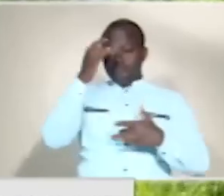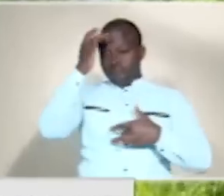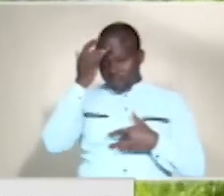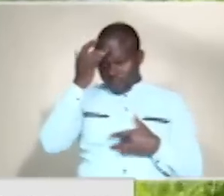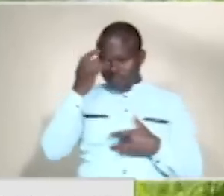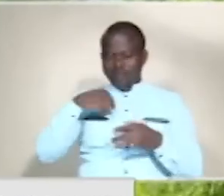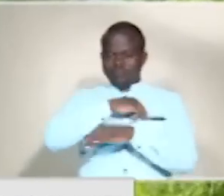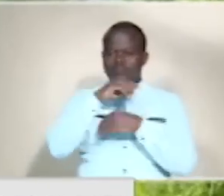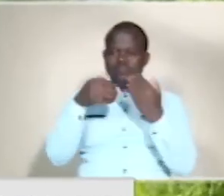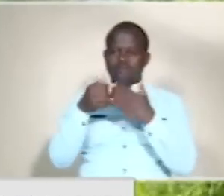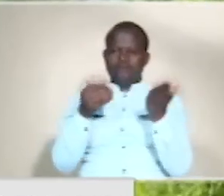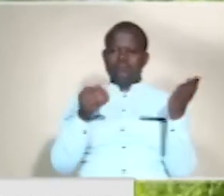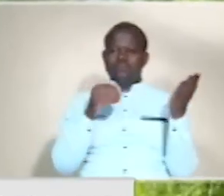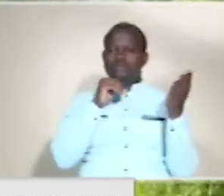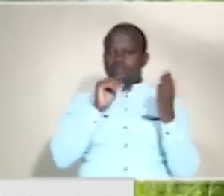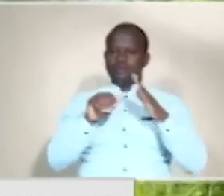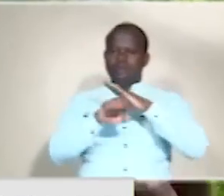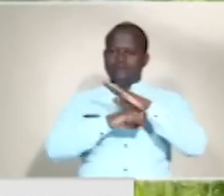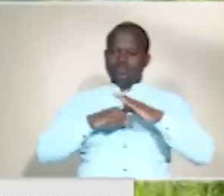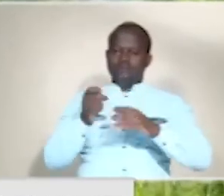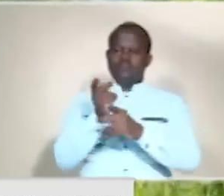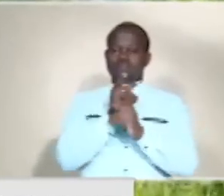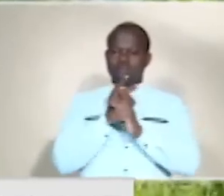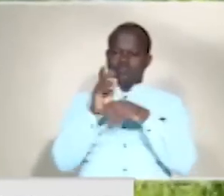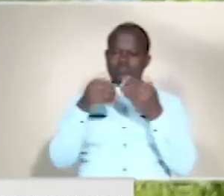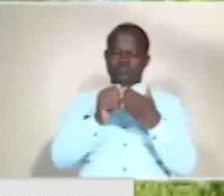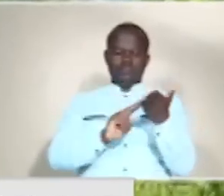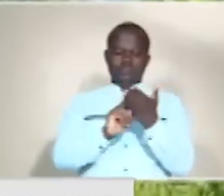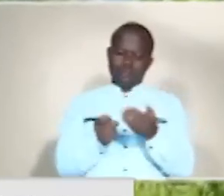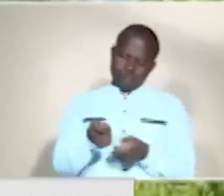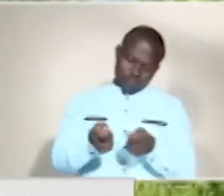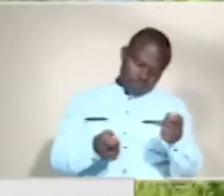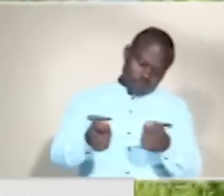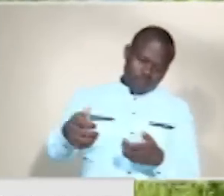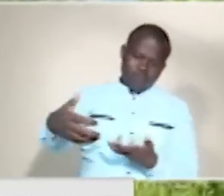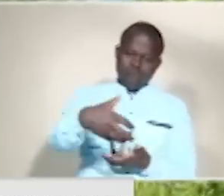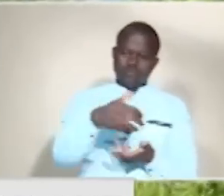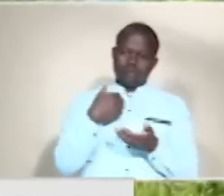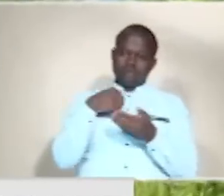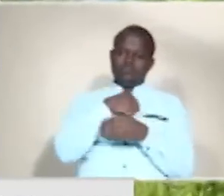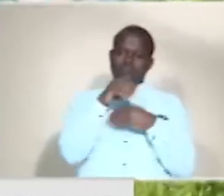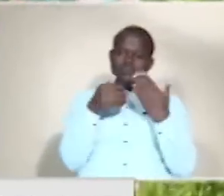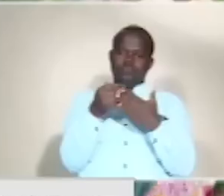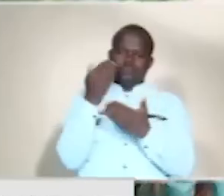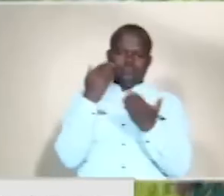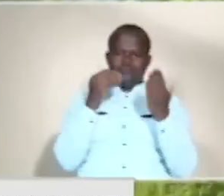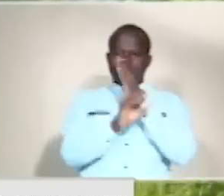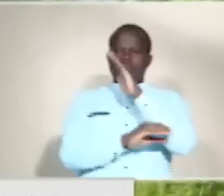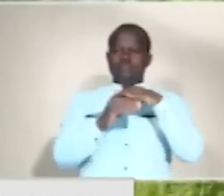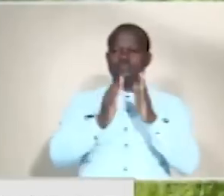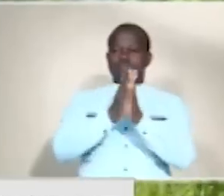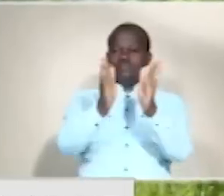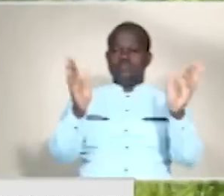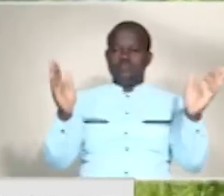umunyarwanda utangiza ibikikije agakoresha iki, yakoresha inkwi nkeya, bigatuma natwe dutanga umusanzu wacu muke mu gihugu muri rusange